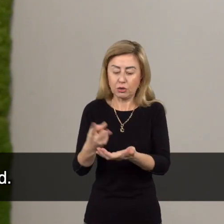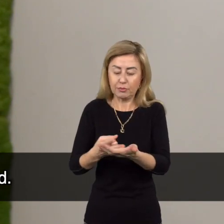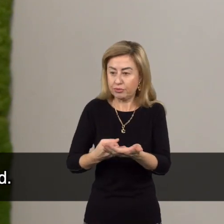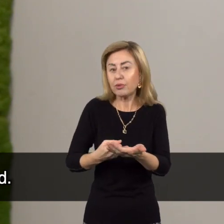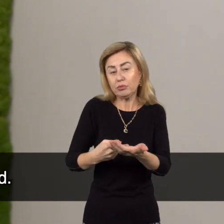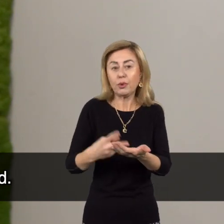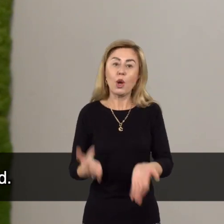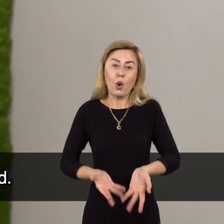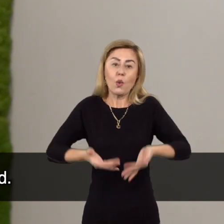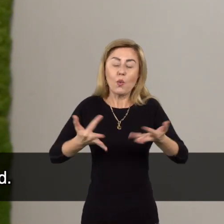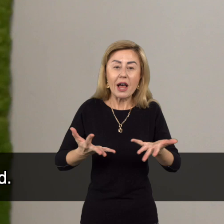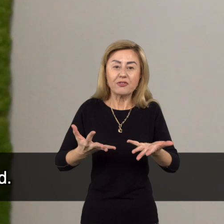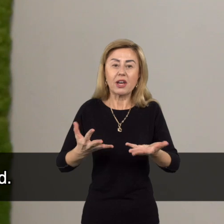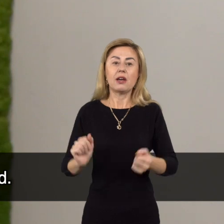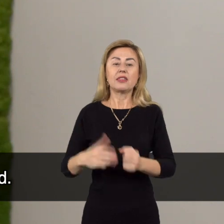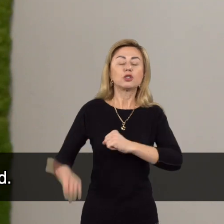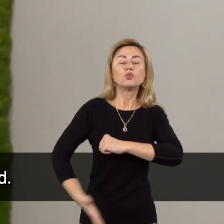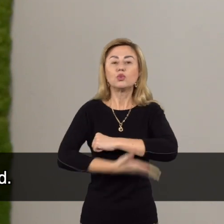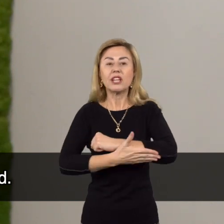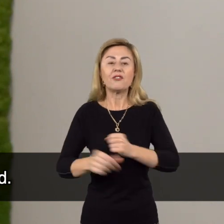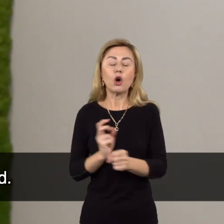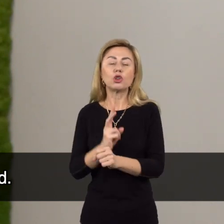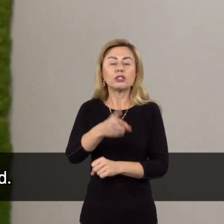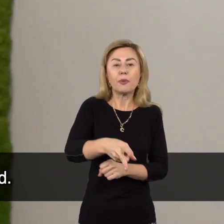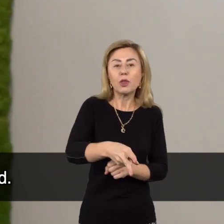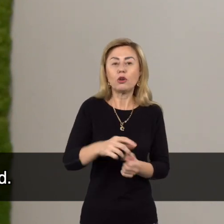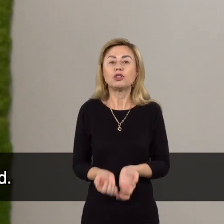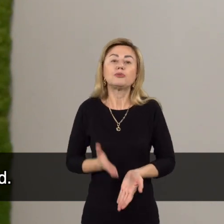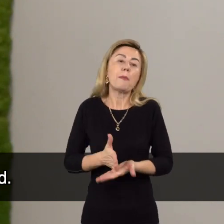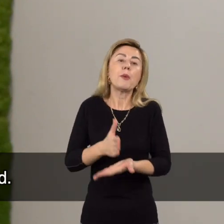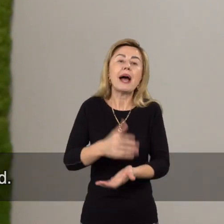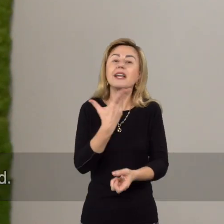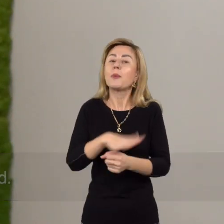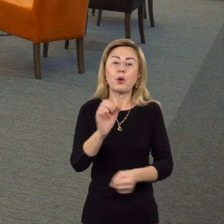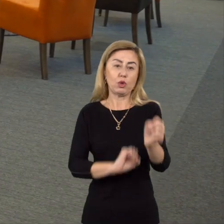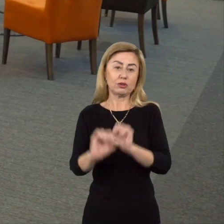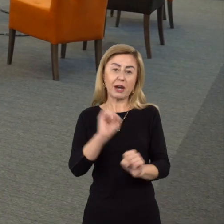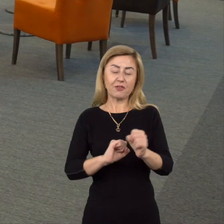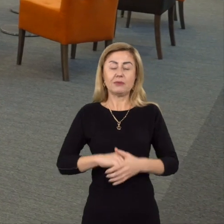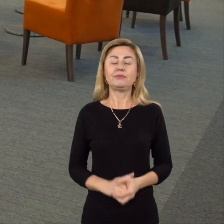Na szczęście, bo chociażby ustawa o dostępności bardzo posunęła nas na przód.